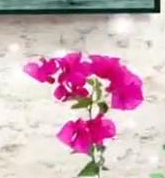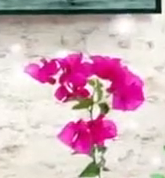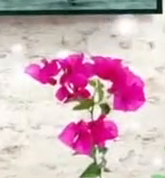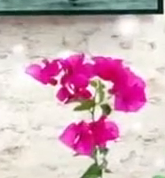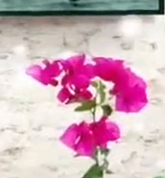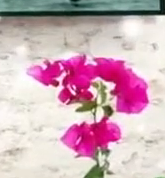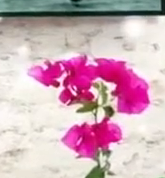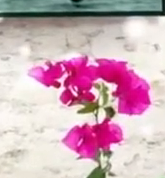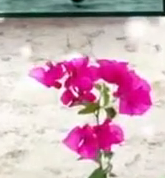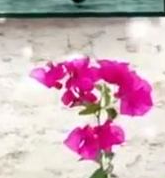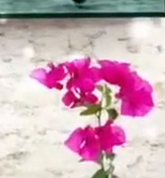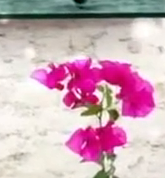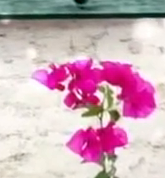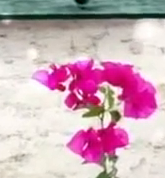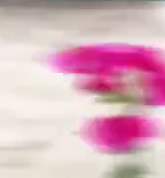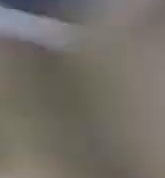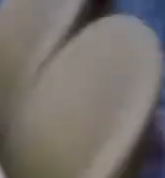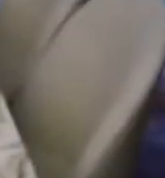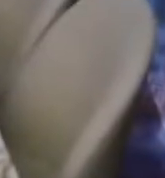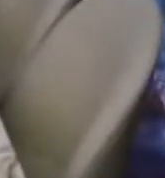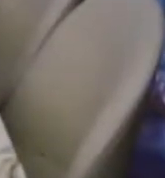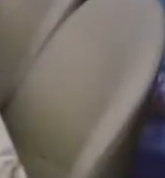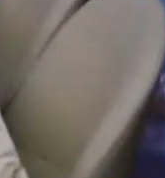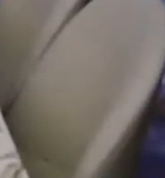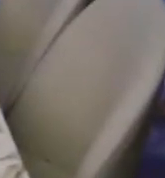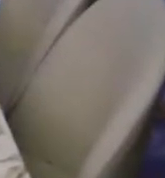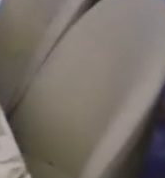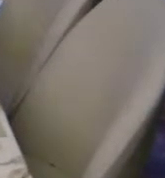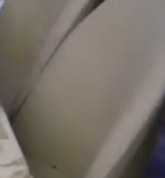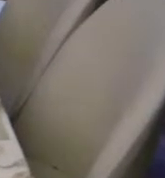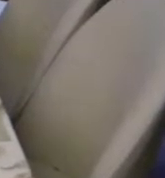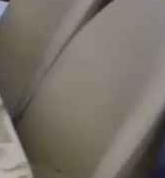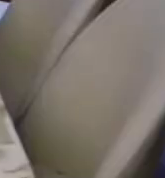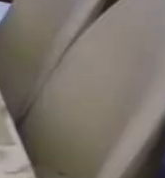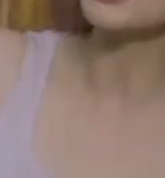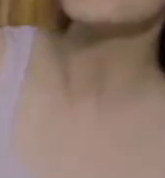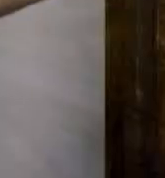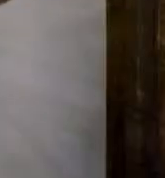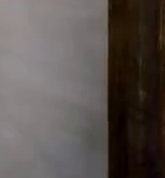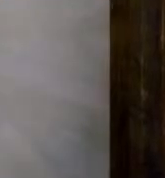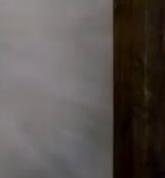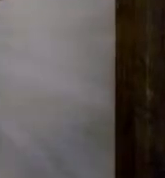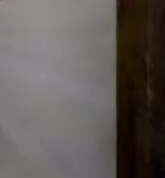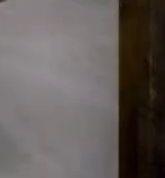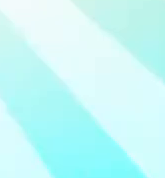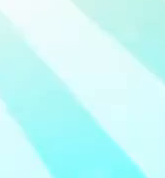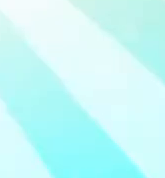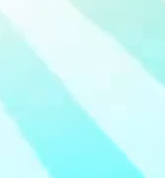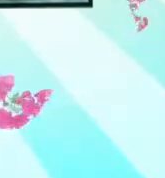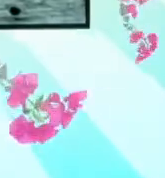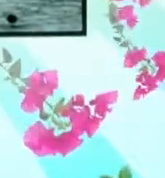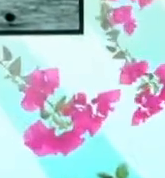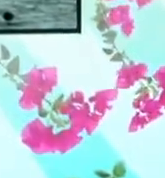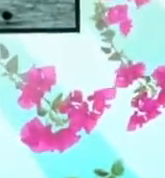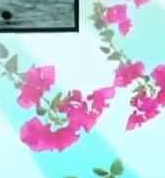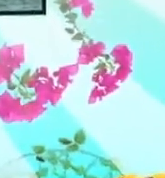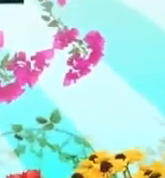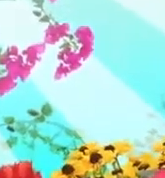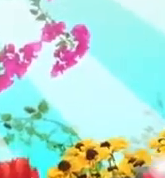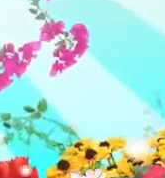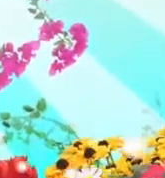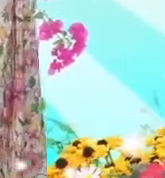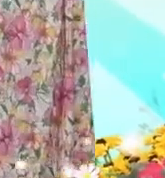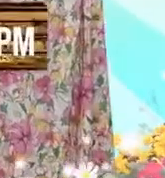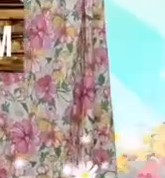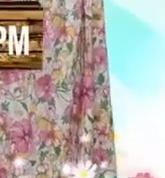final secret, dapat walang secrets. Subukan mo maglihim sa akin. Masusopla talaga kita. Jose and Maria's